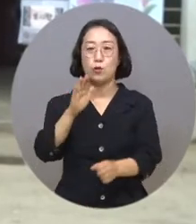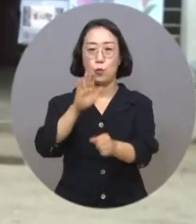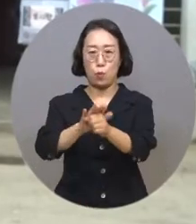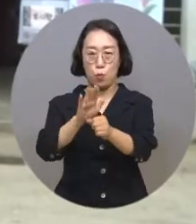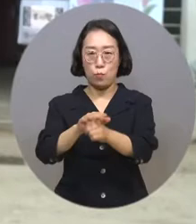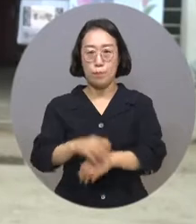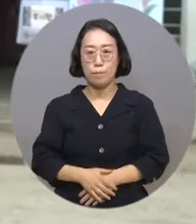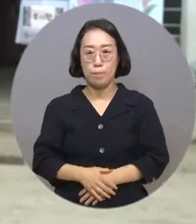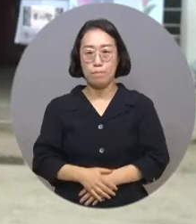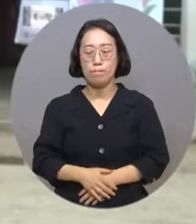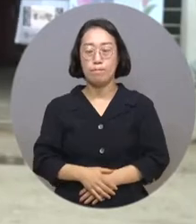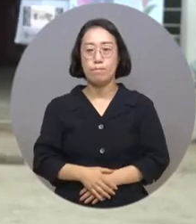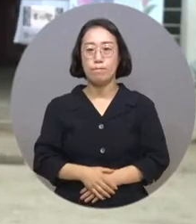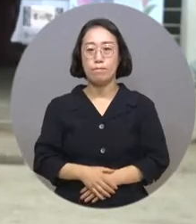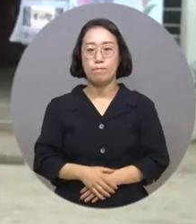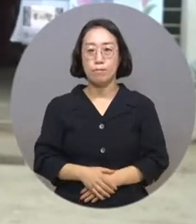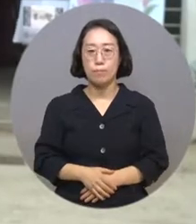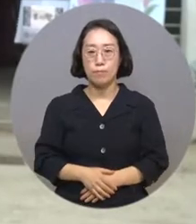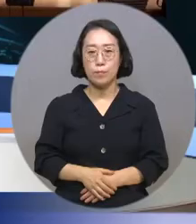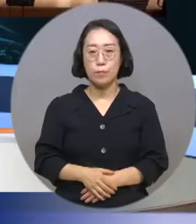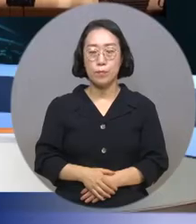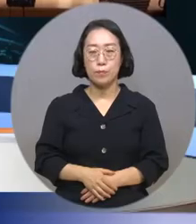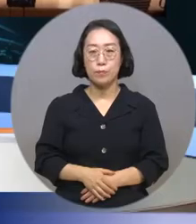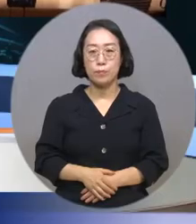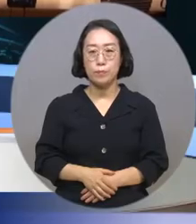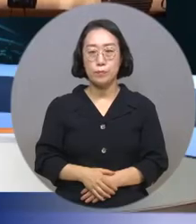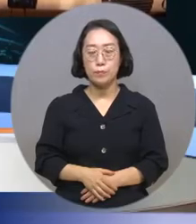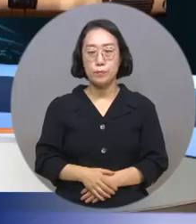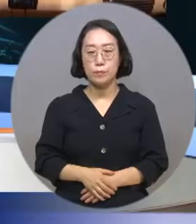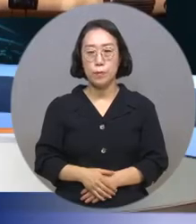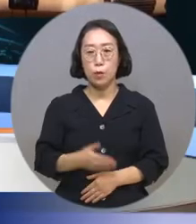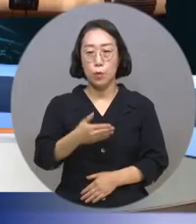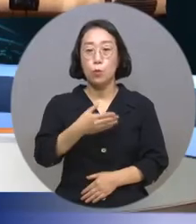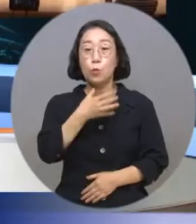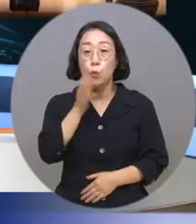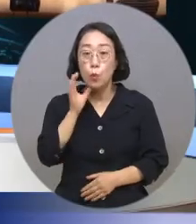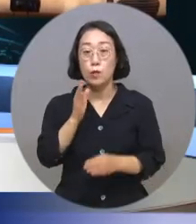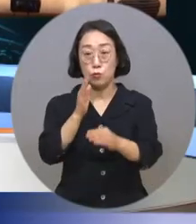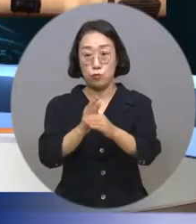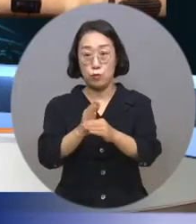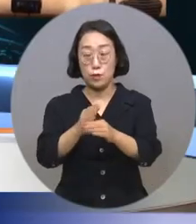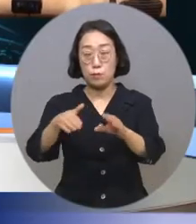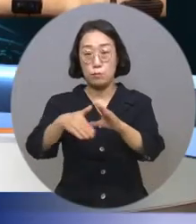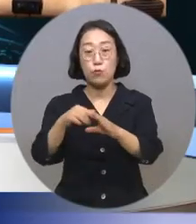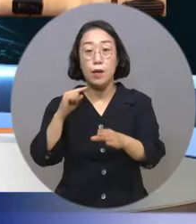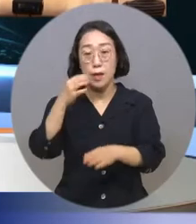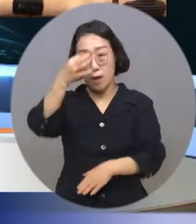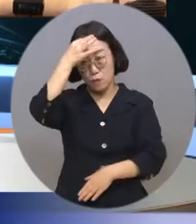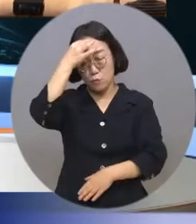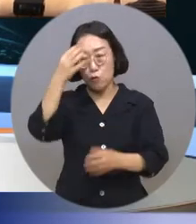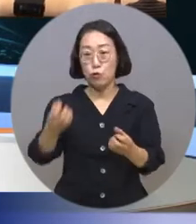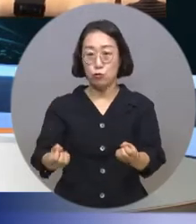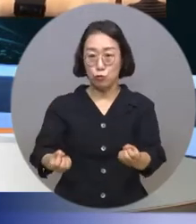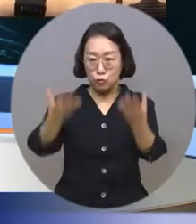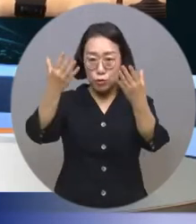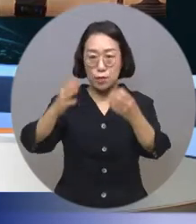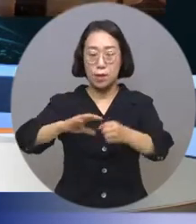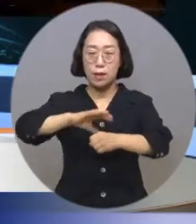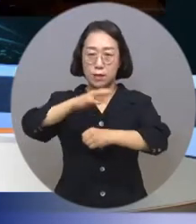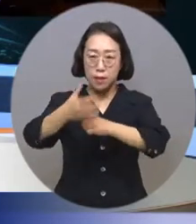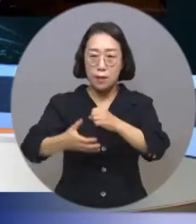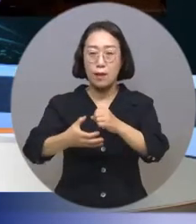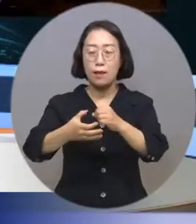마련되었습니다. 복지TV 뉴스 전우주입니다. 노인 중심의 문화예술축제이자 문화예술로 전 세대가